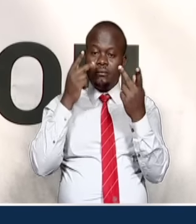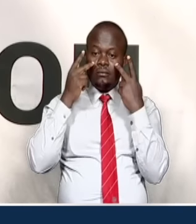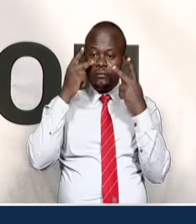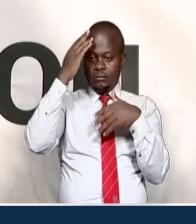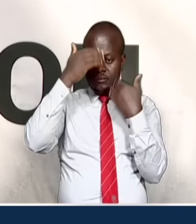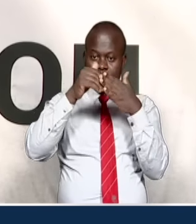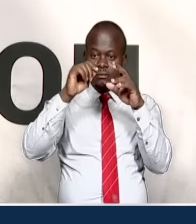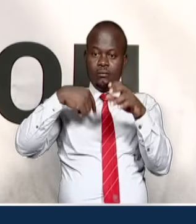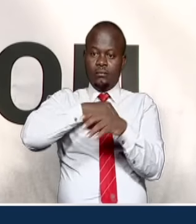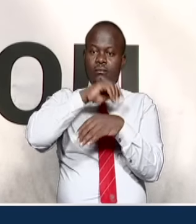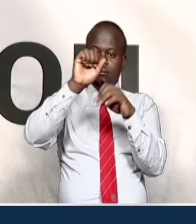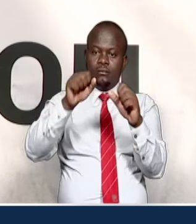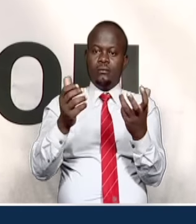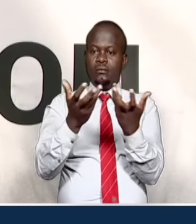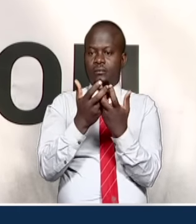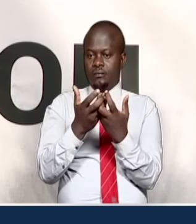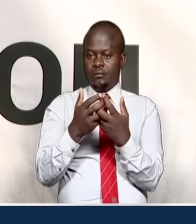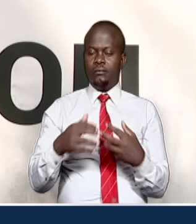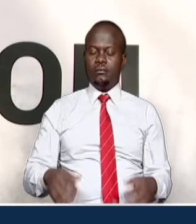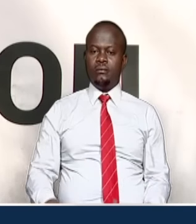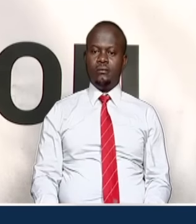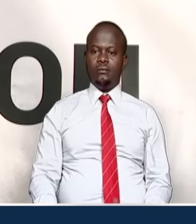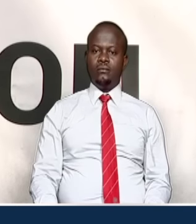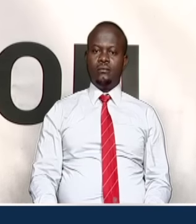kugira ngo tubashe kubihuza.